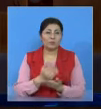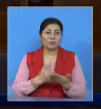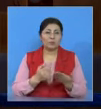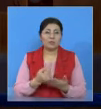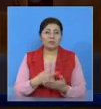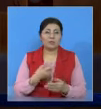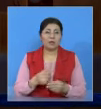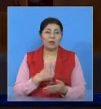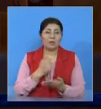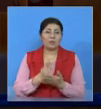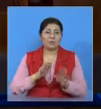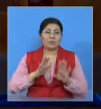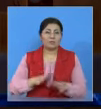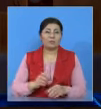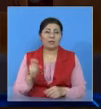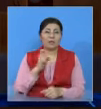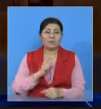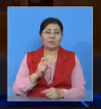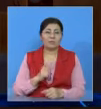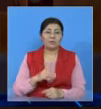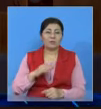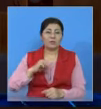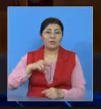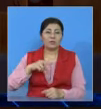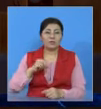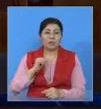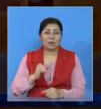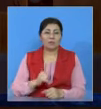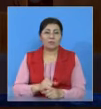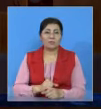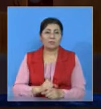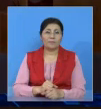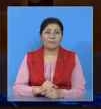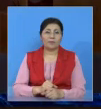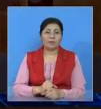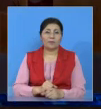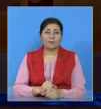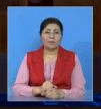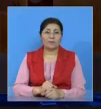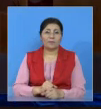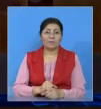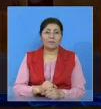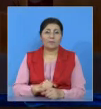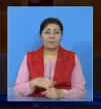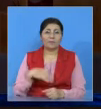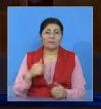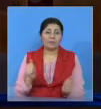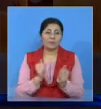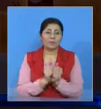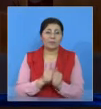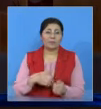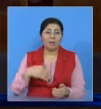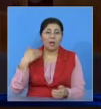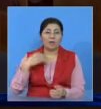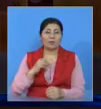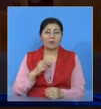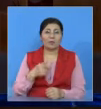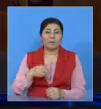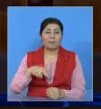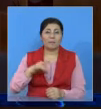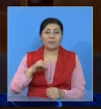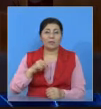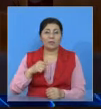основном у нас остались хозяйства в Жильтовском сельском округе, здесь в Каролинском районе, и частично здесь, в пригороде Актюбе. Хозяйство также продолжает